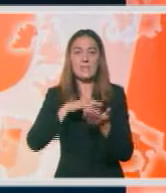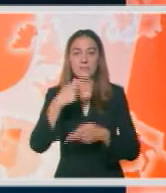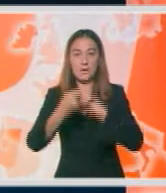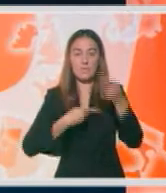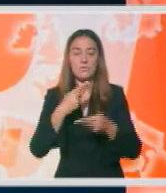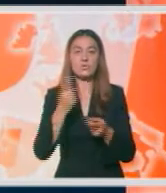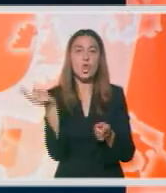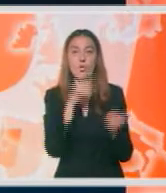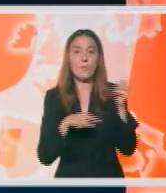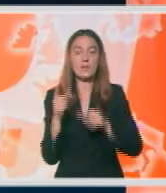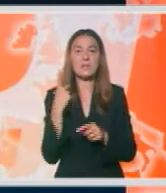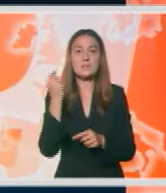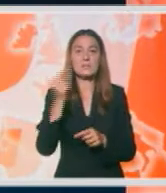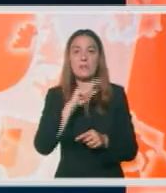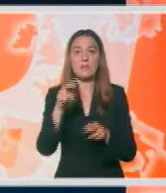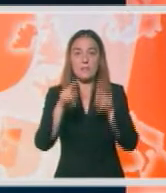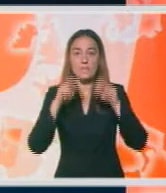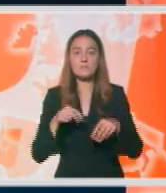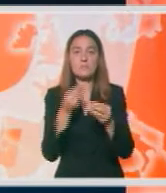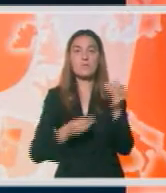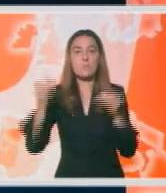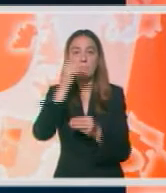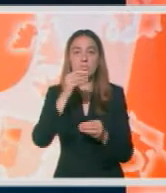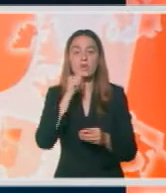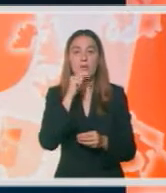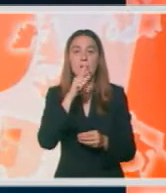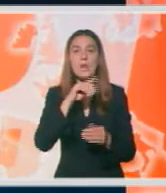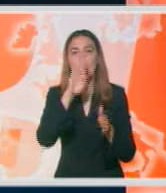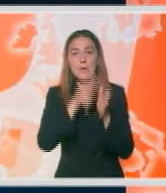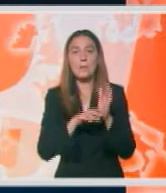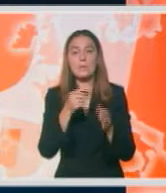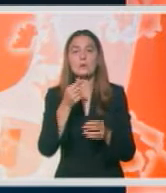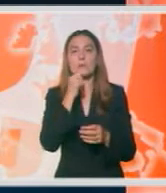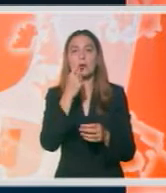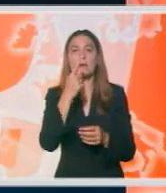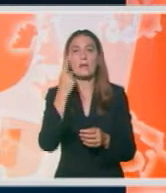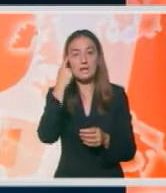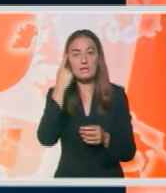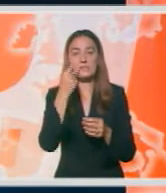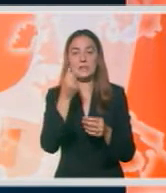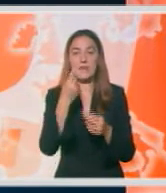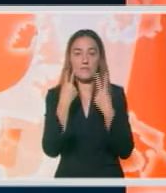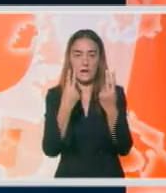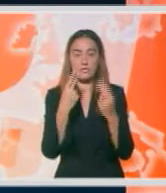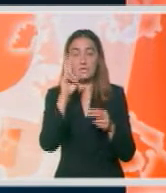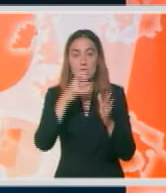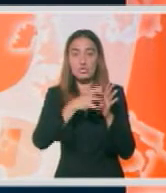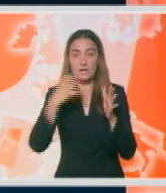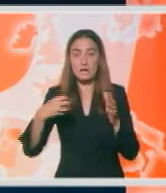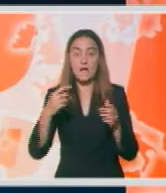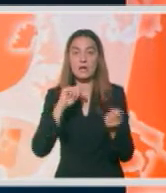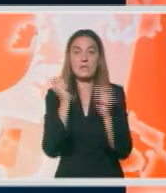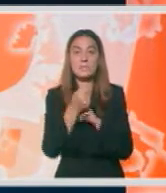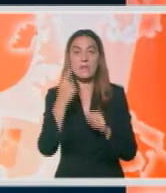u kombinaciji sa neizbežnim povećanjem potcenjene vrednosti kineske valute mogli bi da trajno izmene